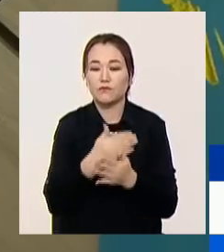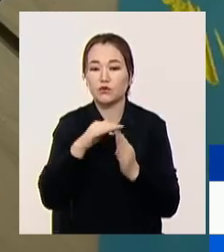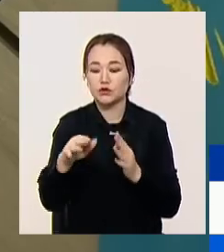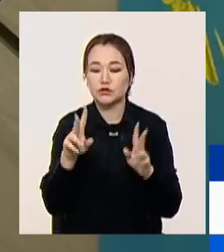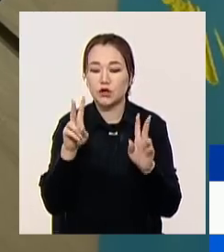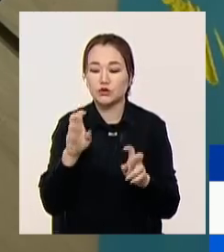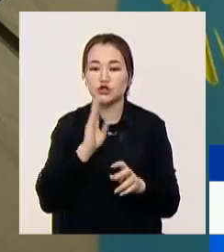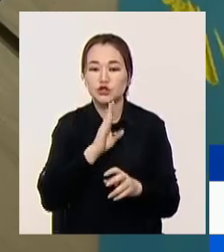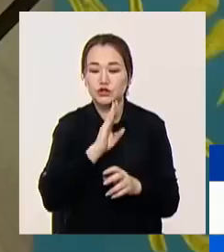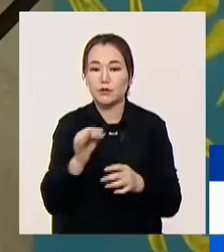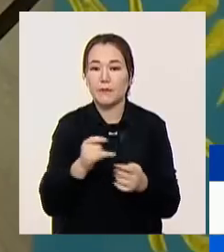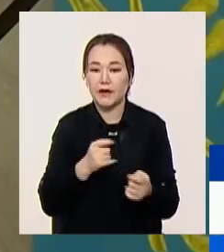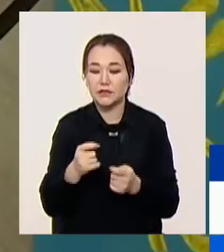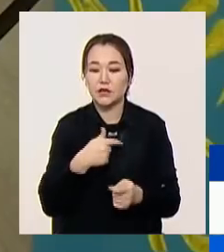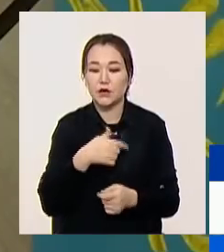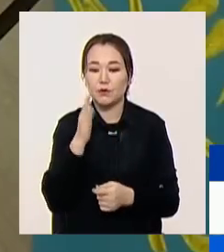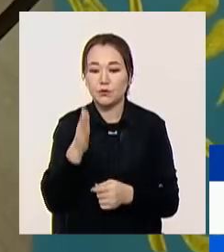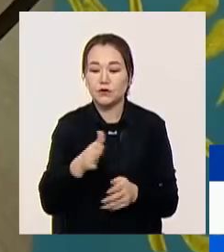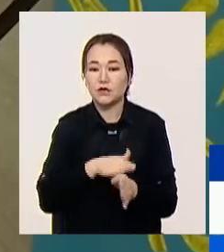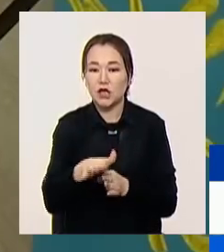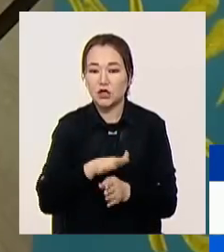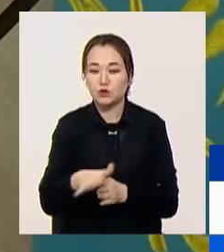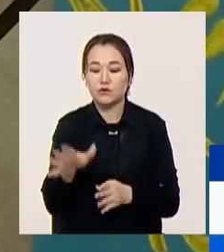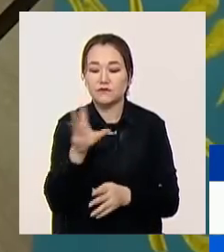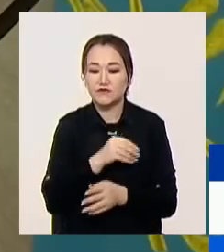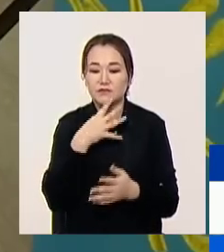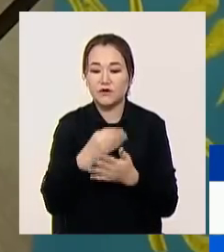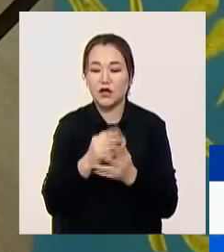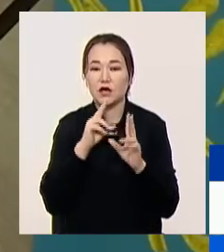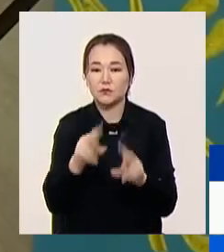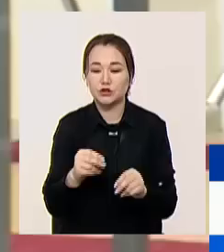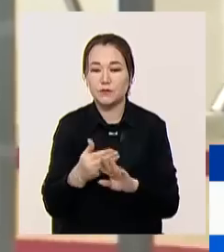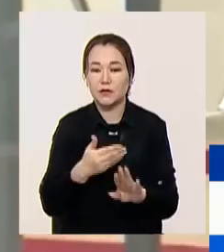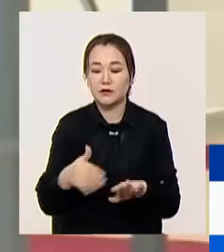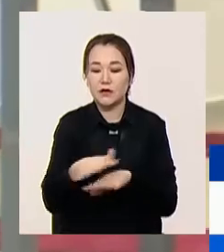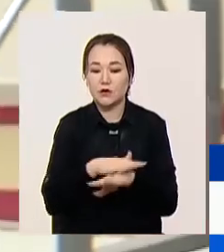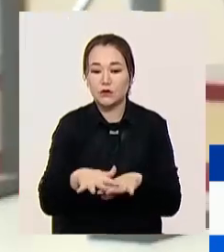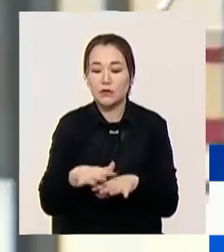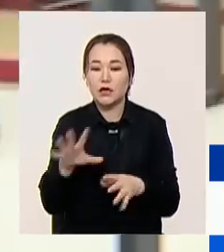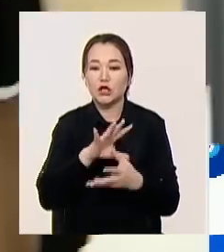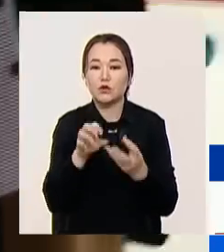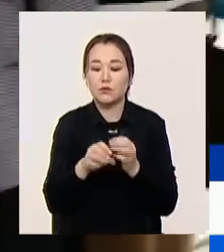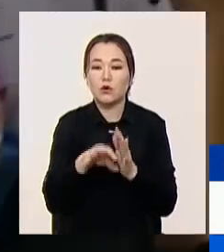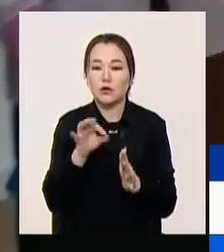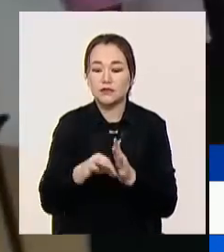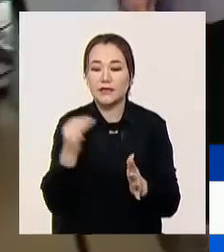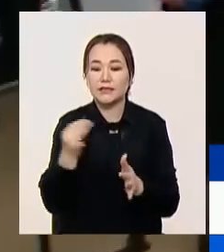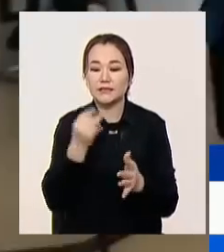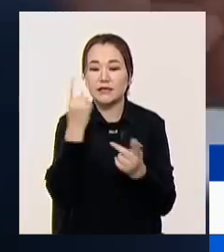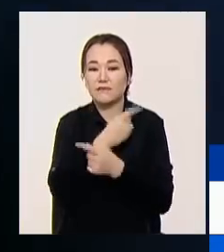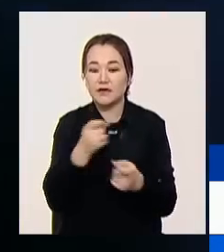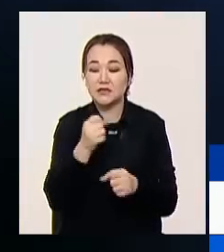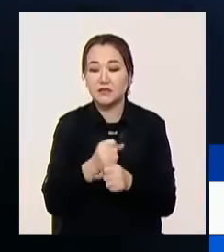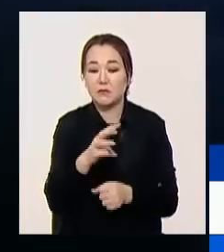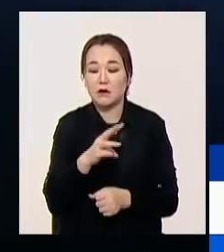статус женщины-политика. Я буду реализовывать все свои обещания перед народом. По итогам голосования интересное заявление сделал